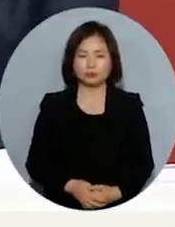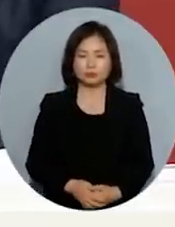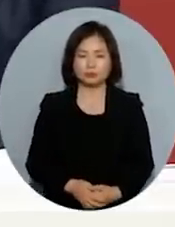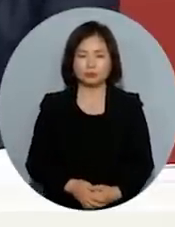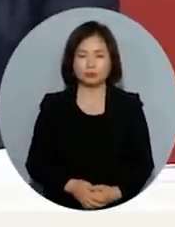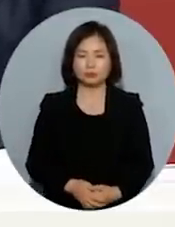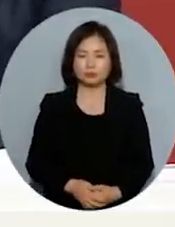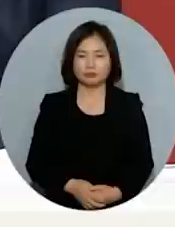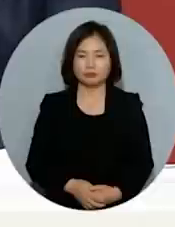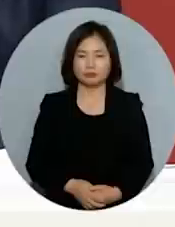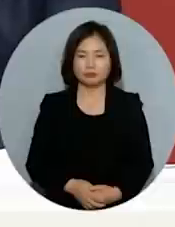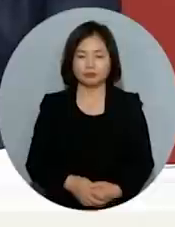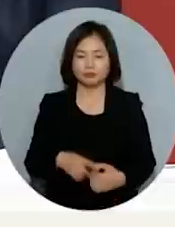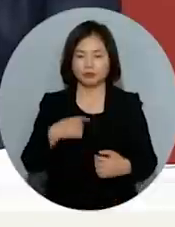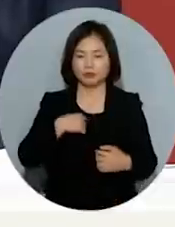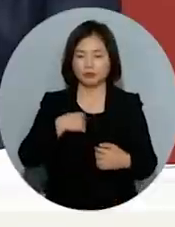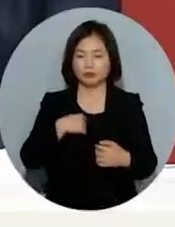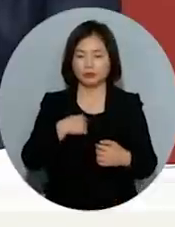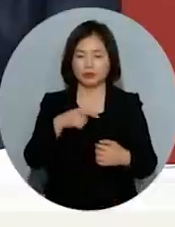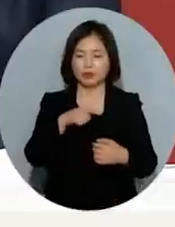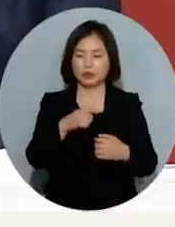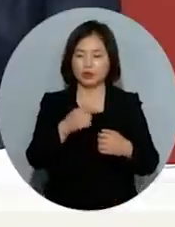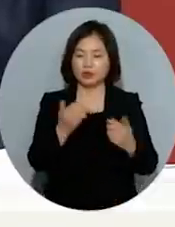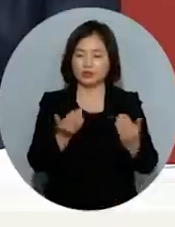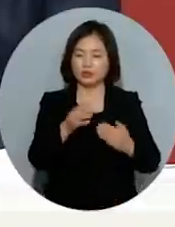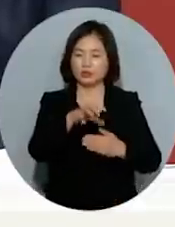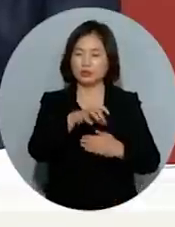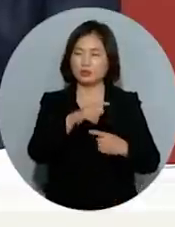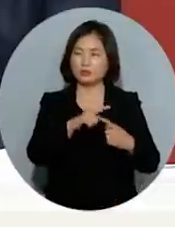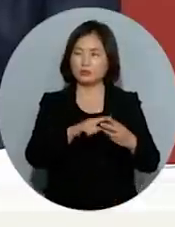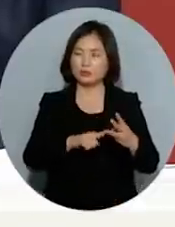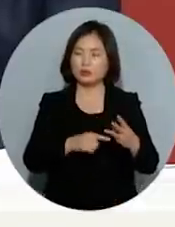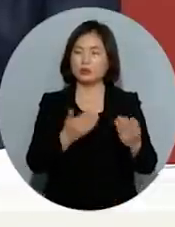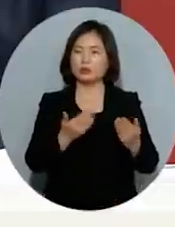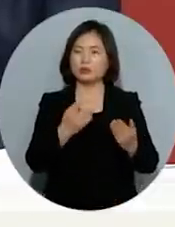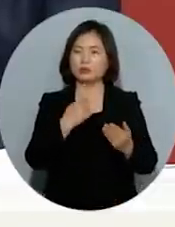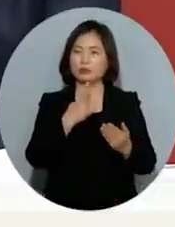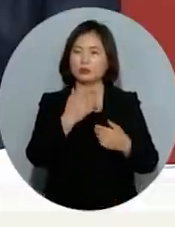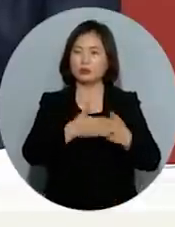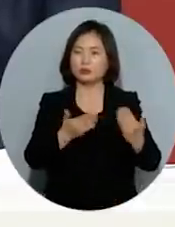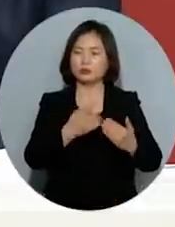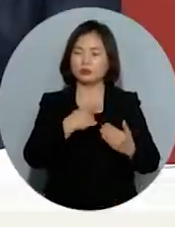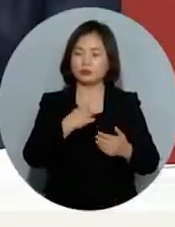지금 이게 저도 여기 세 번 근무를 하면서 참 안타까운